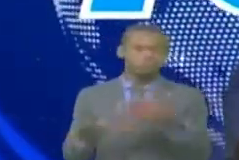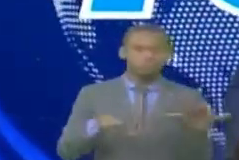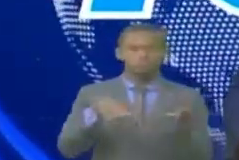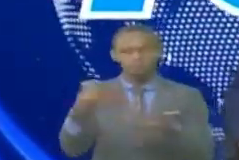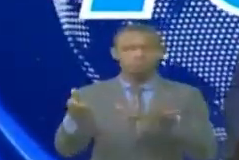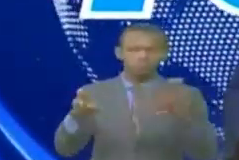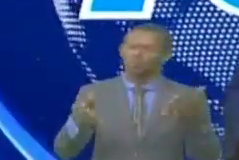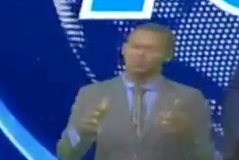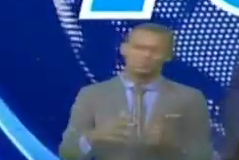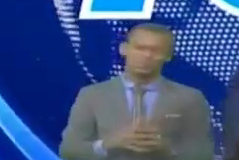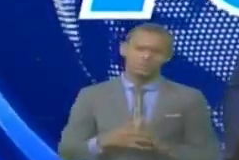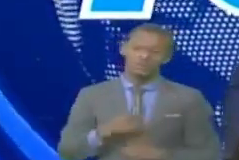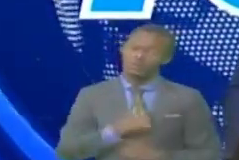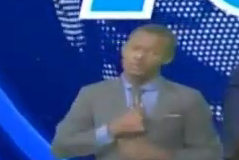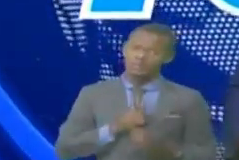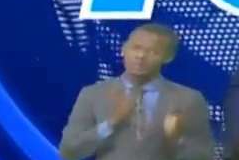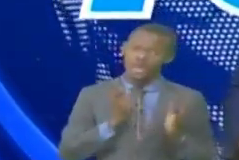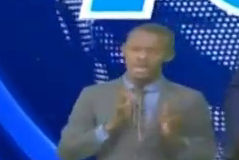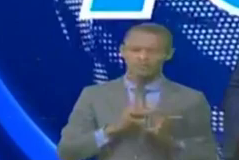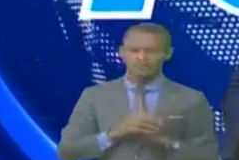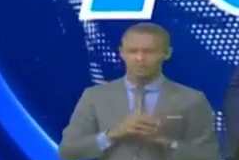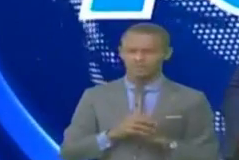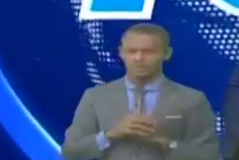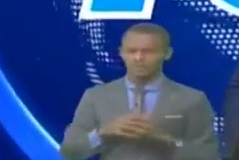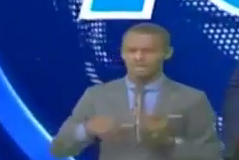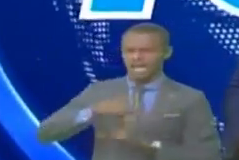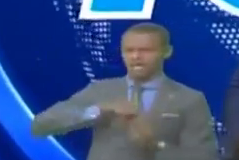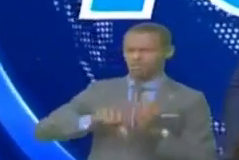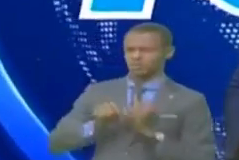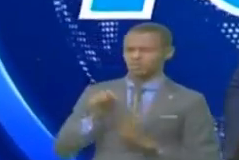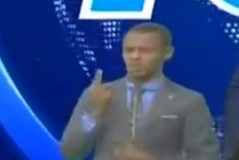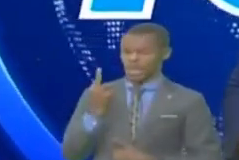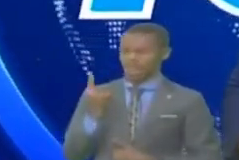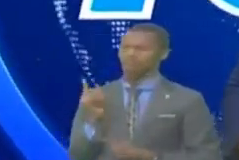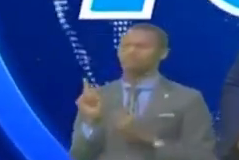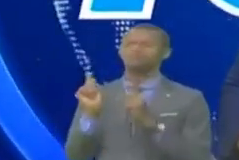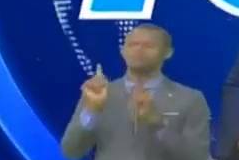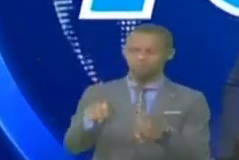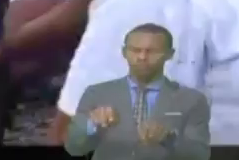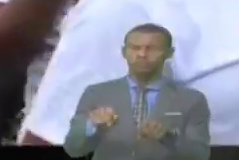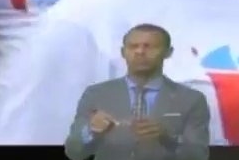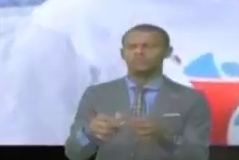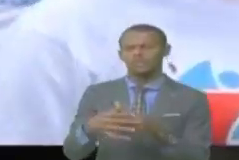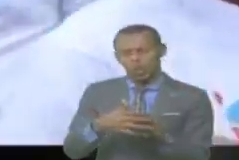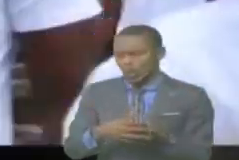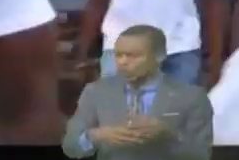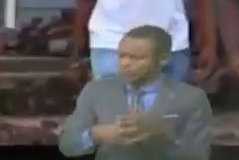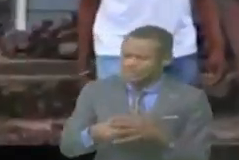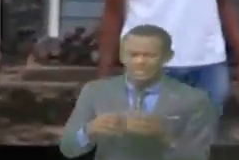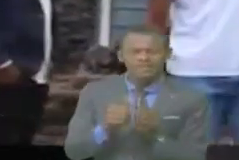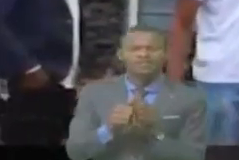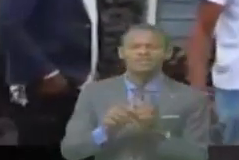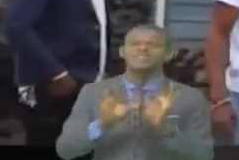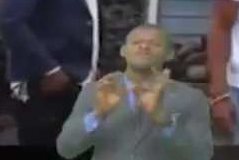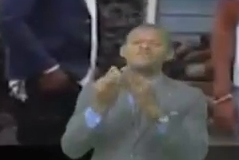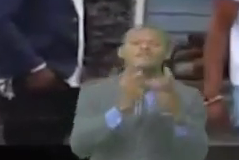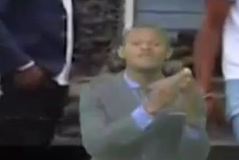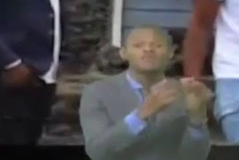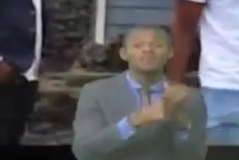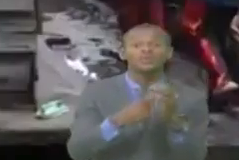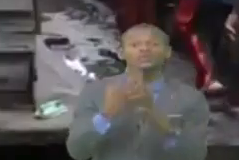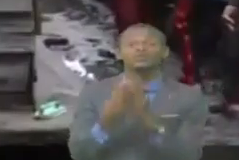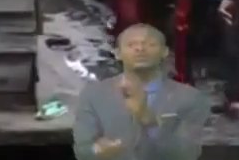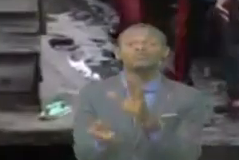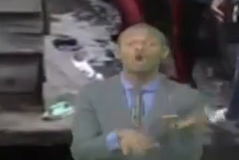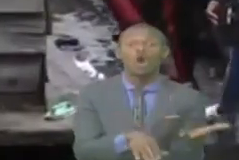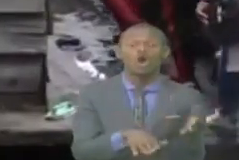et a promis d'accompagner ces victimes dans la procédure judiciaire en cours. Image et commentaire. La Fondation Beka Carlos Yanda